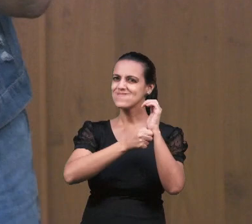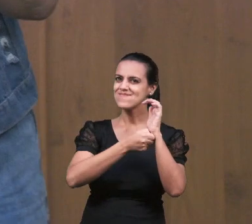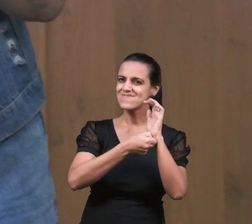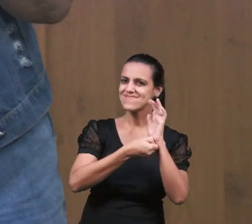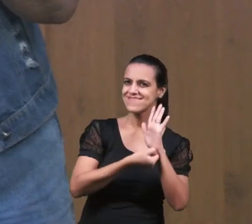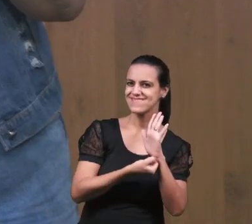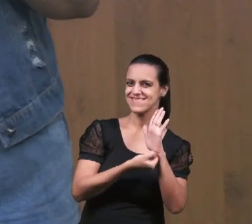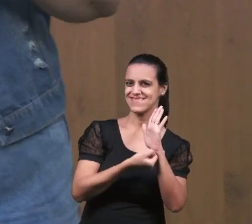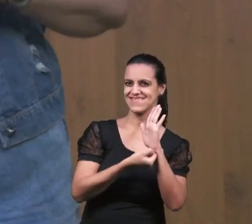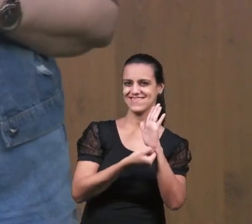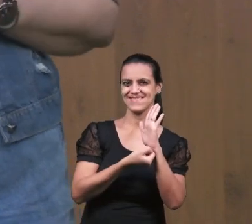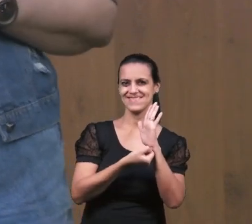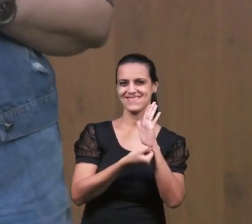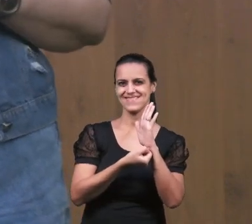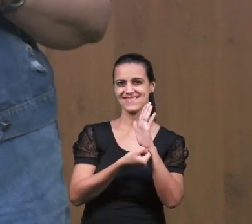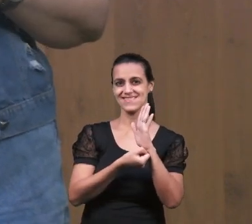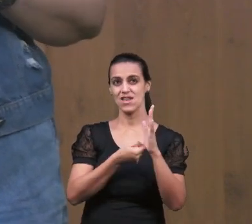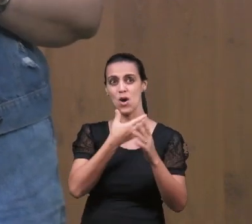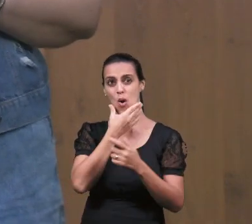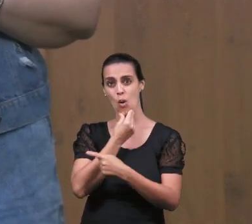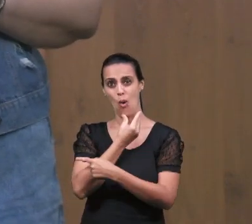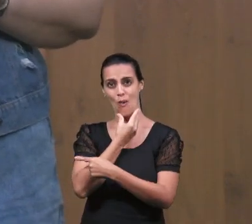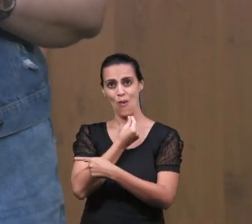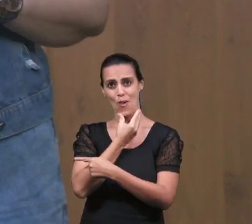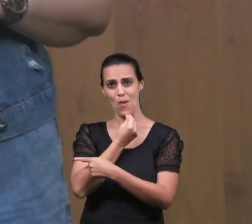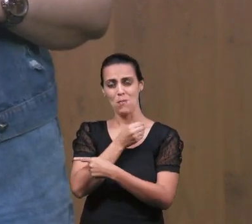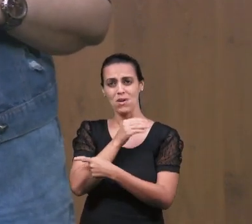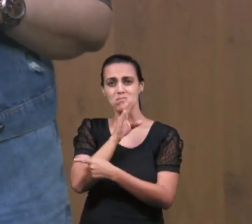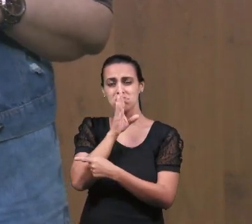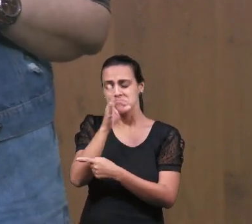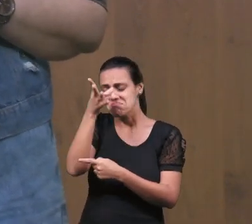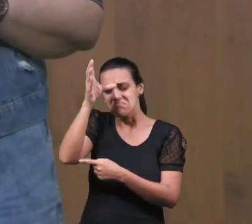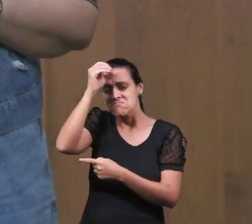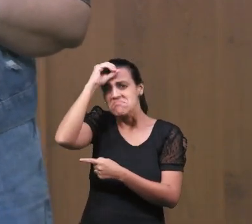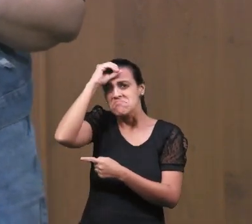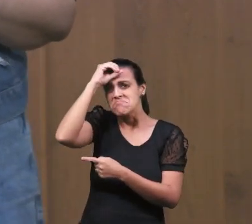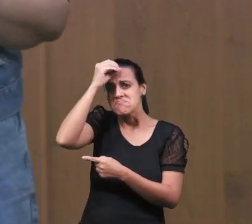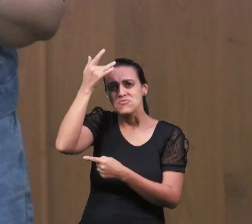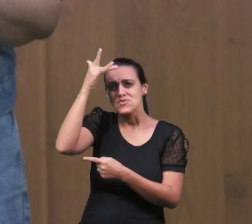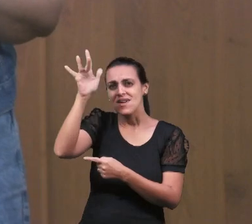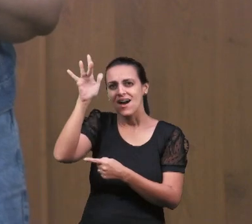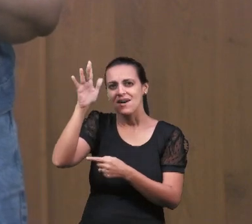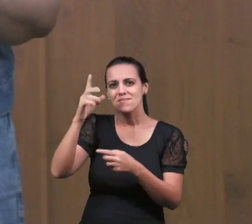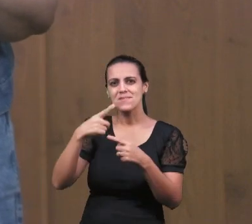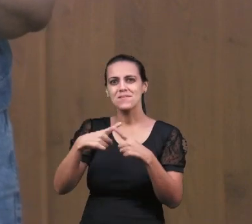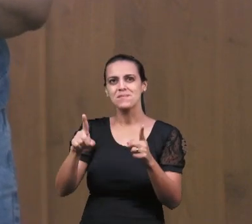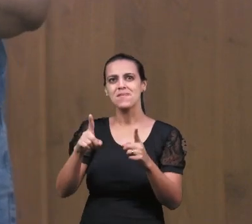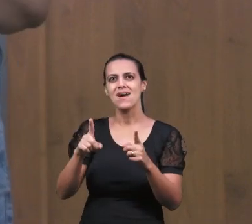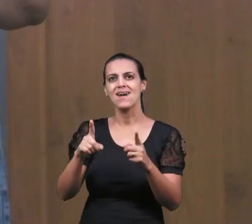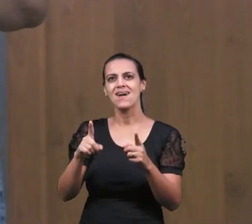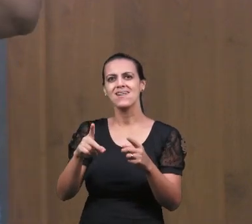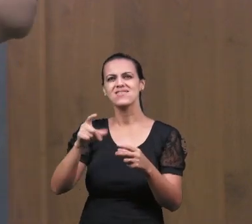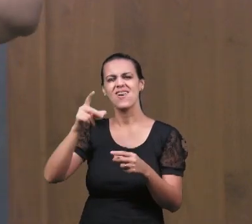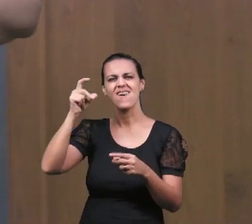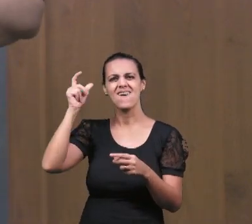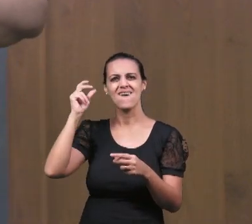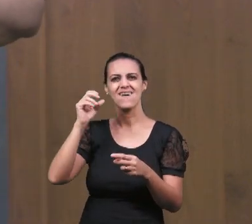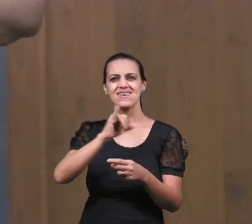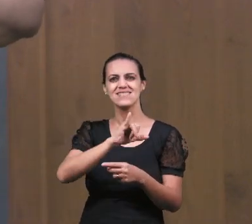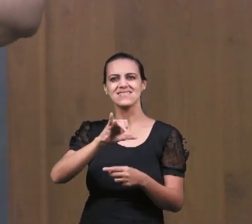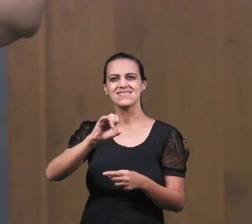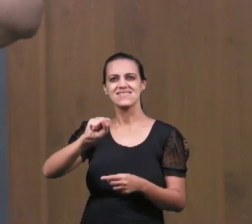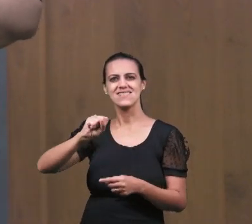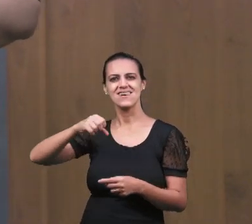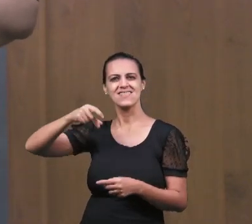nous ayons le salut. Dans ce jour si spécial, le Saint-Esprit a révélé le mystère. Le secret qui